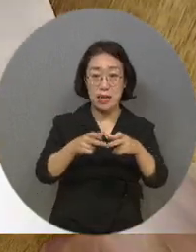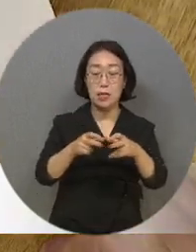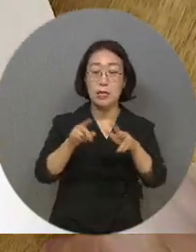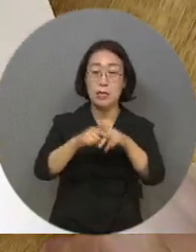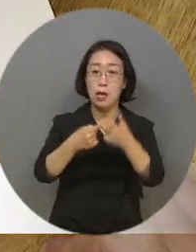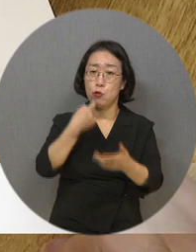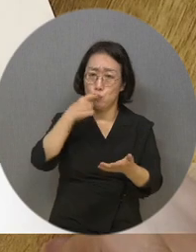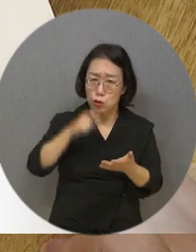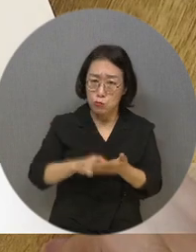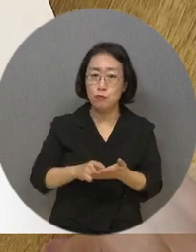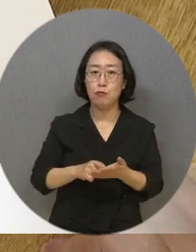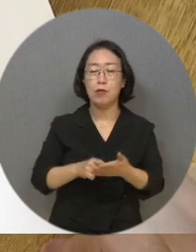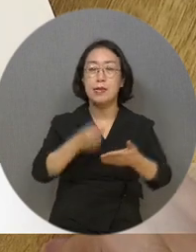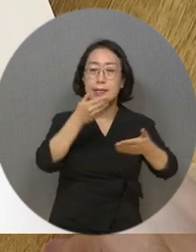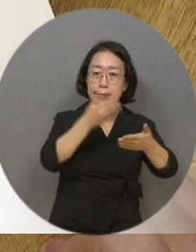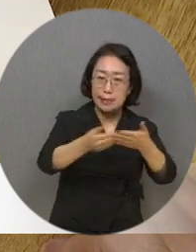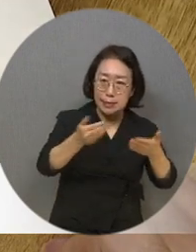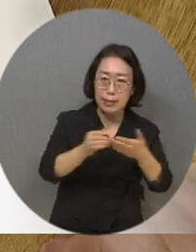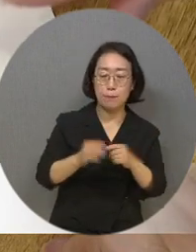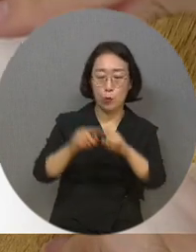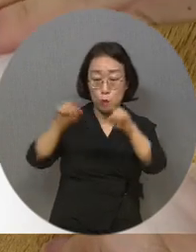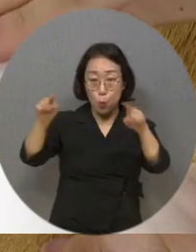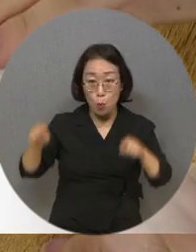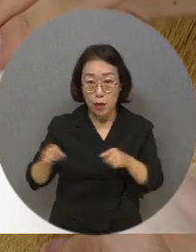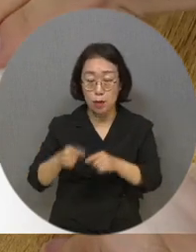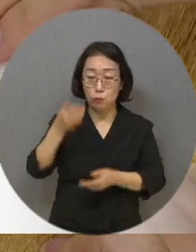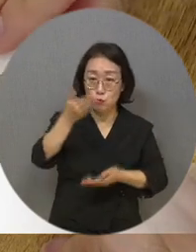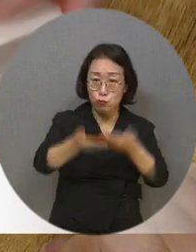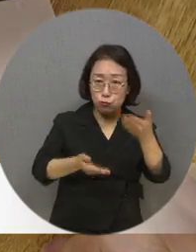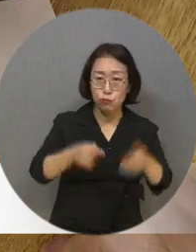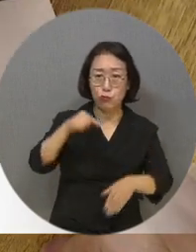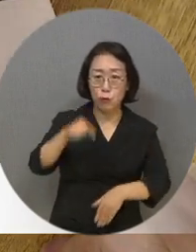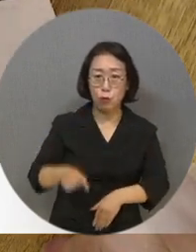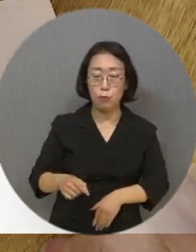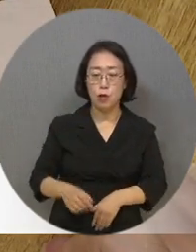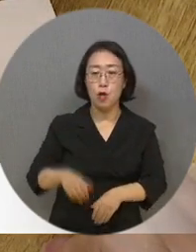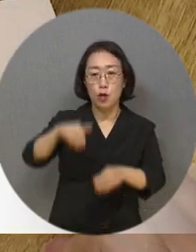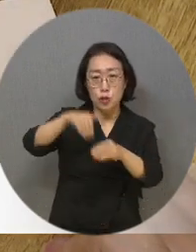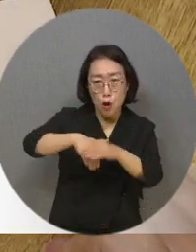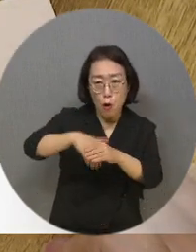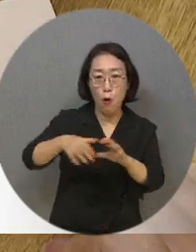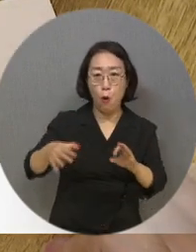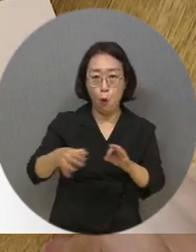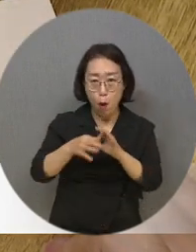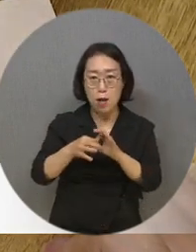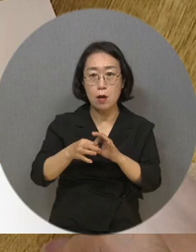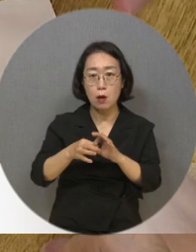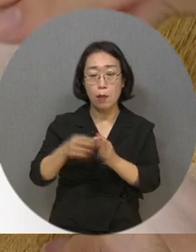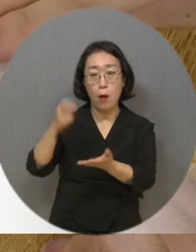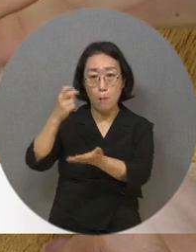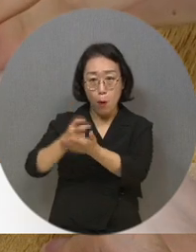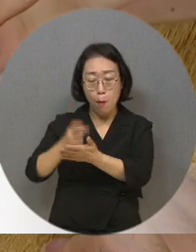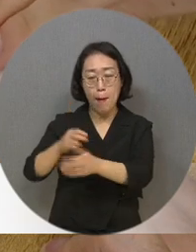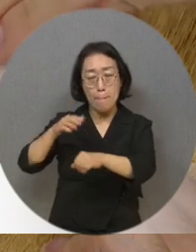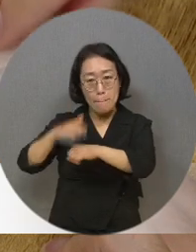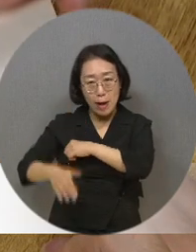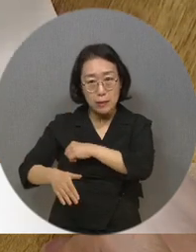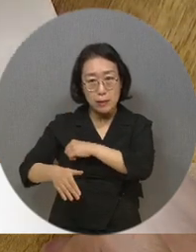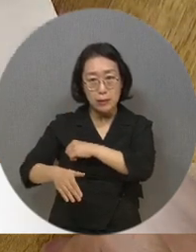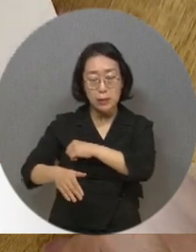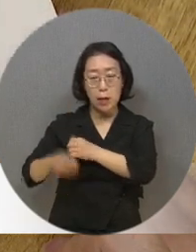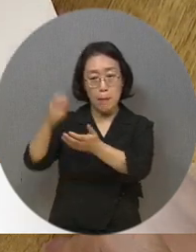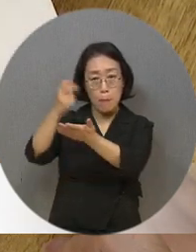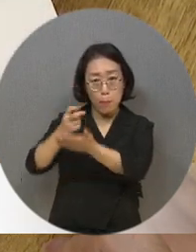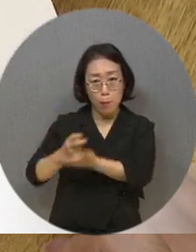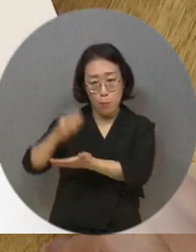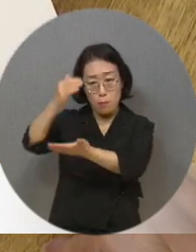선거 공보물이나 그림 투표용지를 제공하는 행위는 선거운동, 공보물, 투표용지의 방식과 형태를 규정한